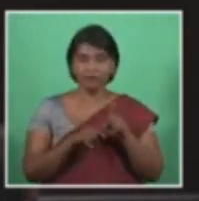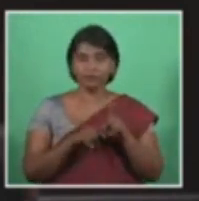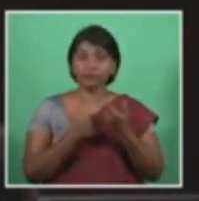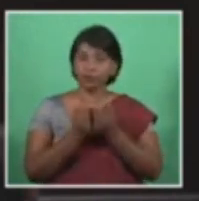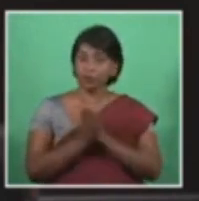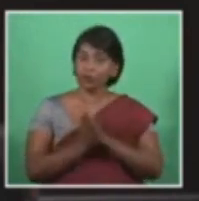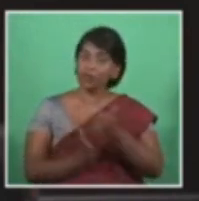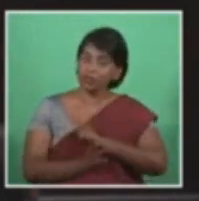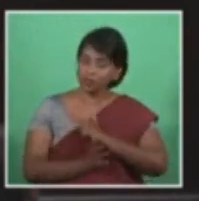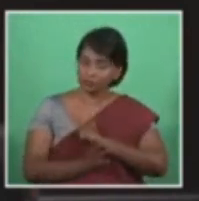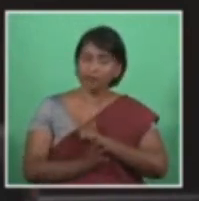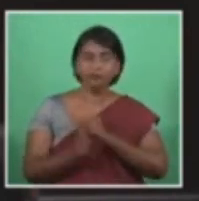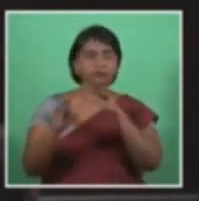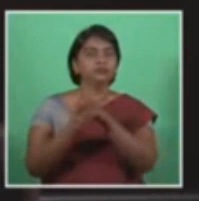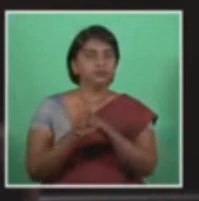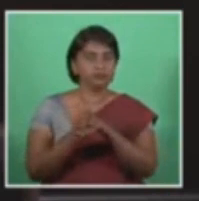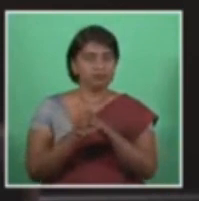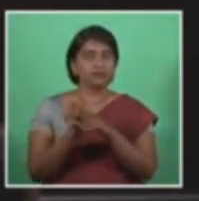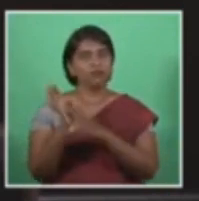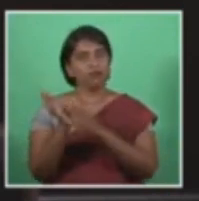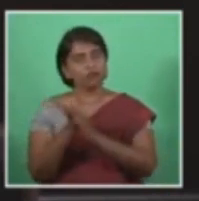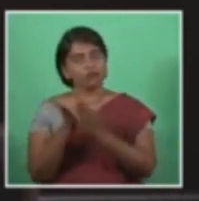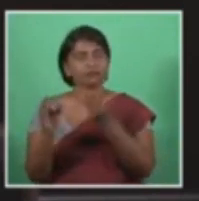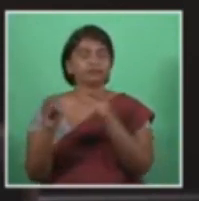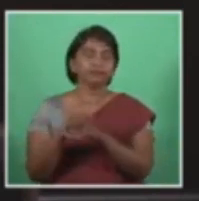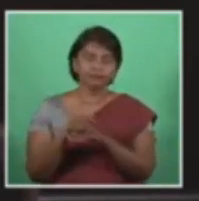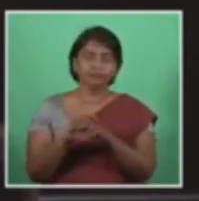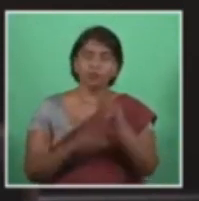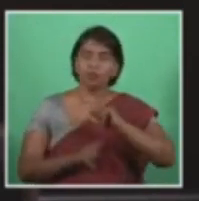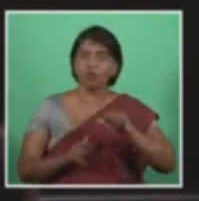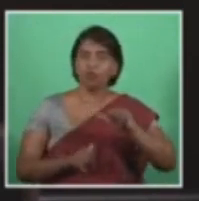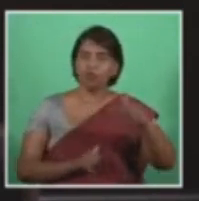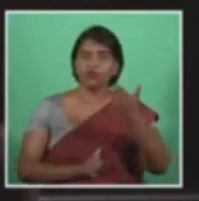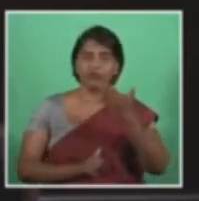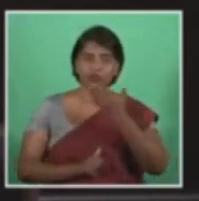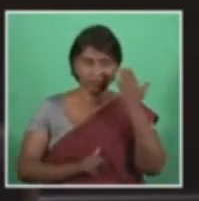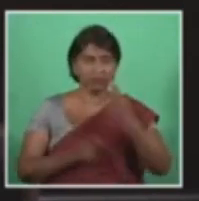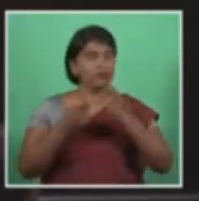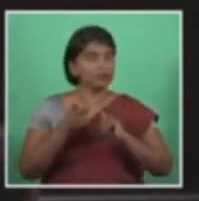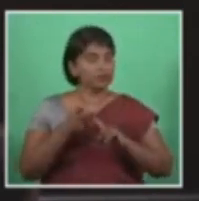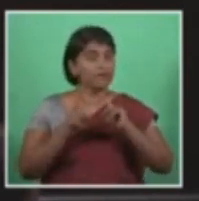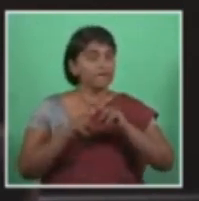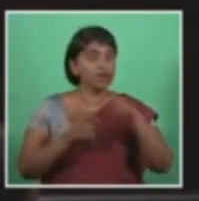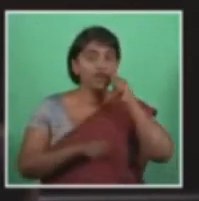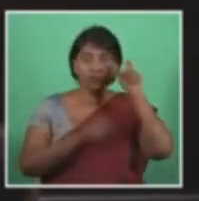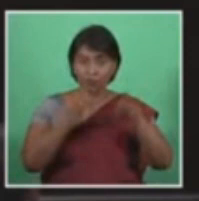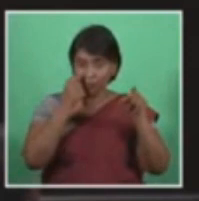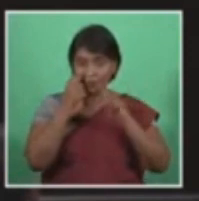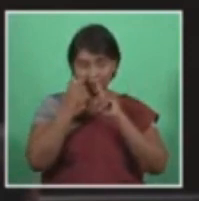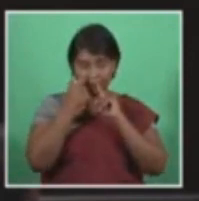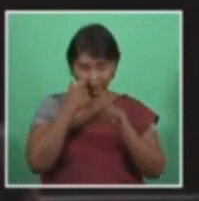කැමැත්තෙන් වුණත් ගිහිල්ලා වොලන්ටරිල් වුණත් කාටරි ගිහිල්ලා රීහැබිලිටේට් වීමේ හැකියාව තියෙනවා. අනික් පැත්තෙන් වෙනත් පුද්ගලයෝ කියන එකදී අදහස්